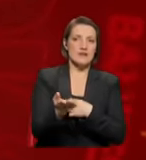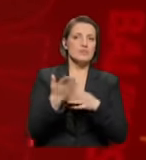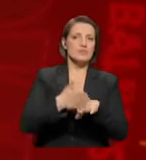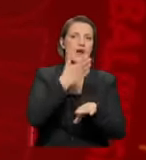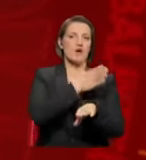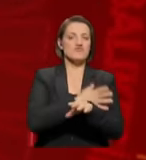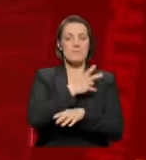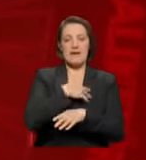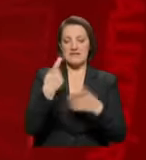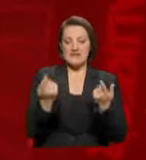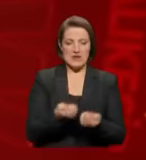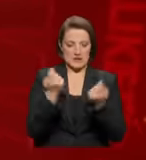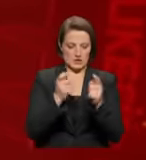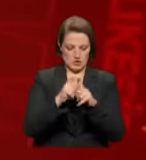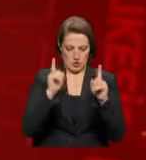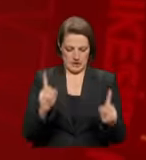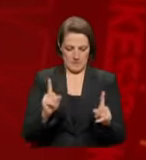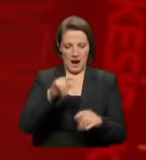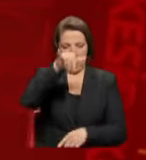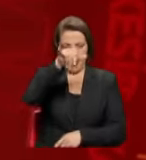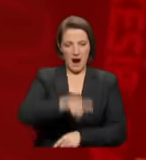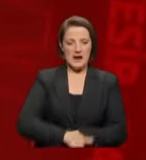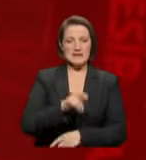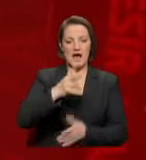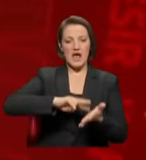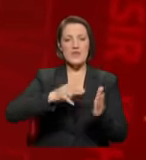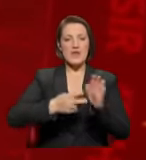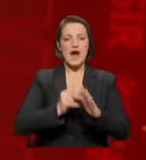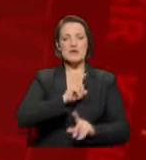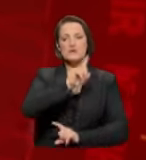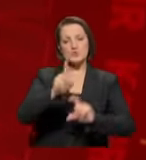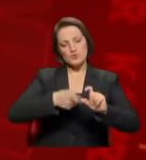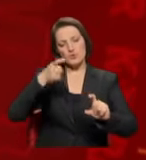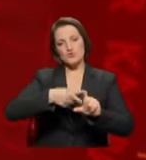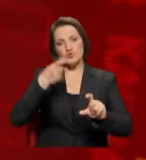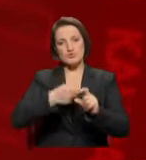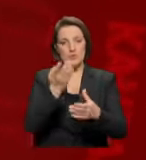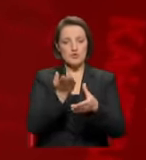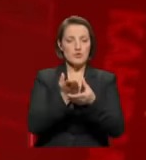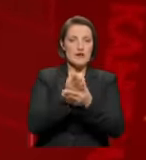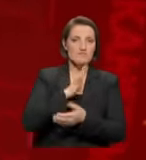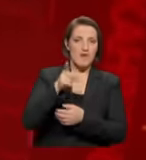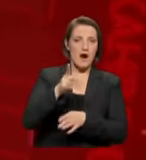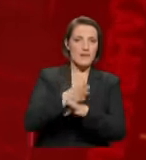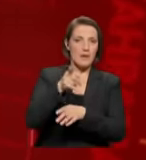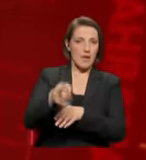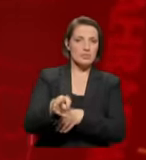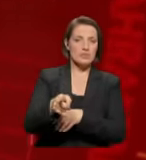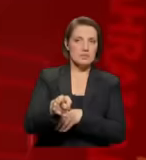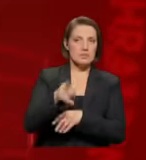daha önce belediyede çalıştığı dönemde hakkında idari soruşturma dosyası olmasıymış neden. Ama o